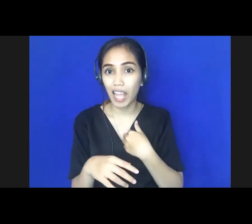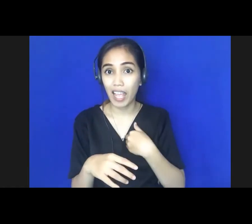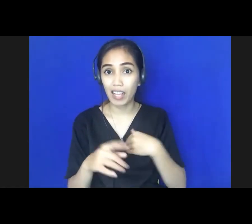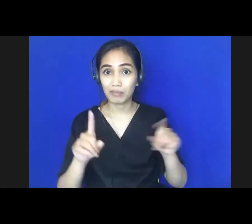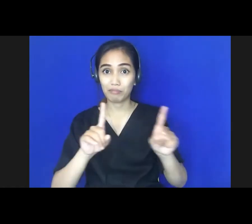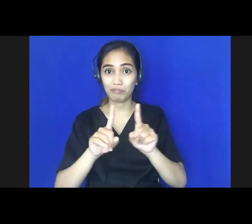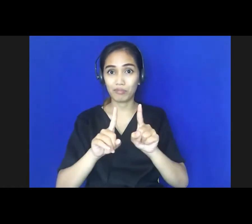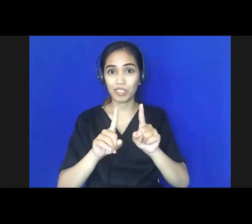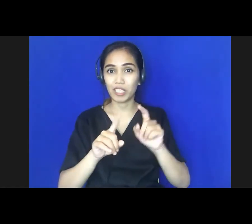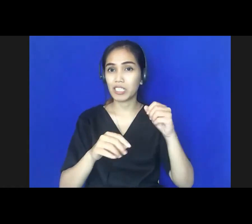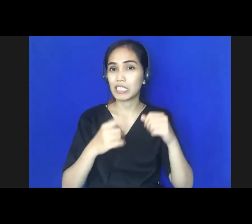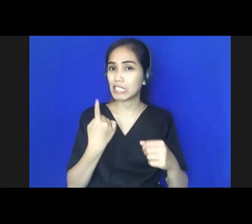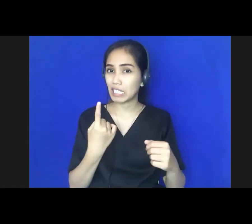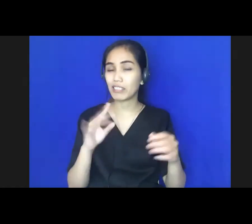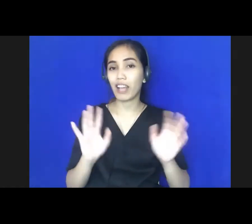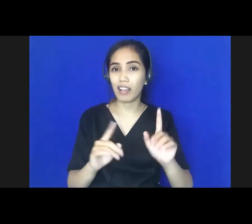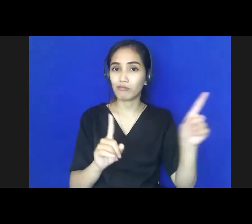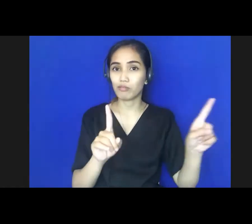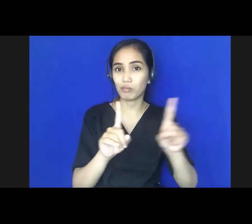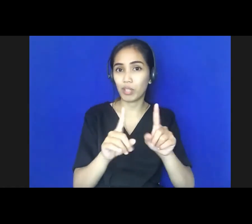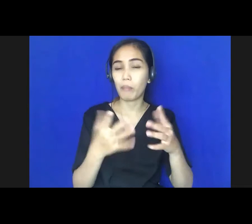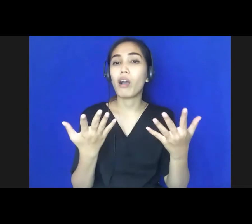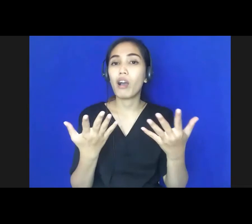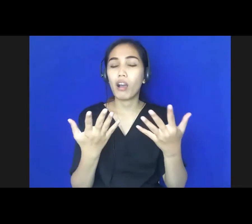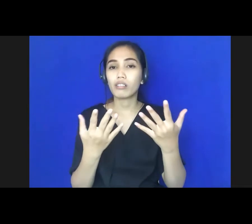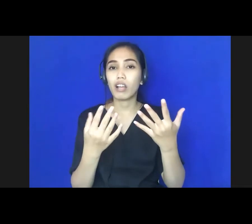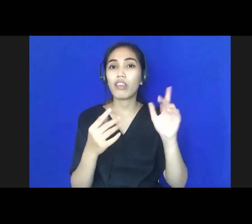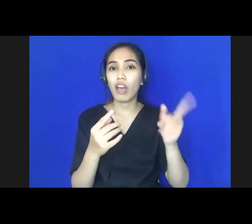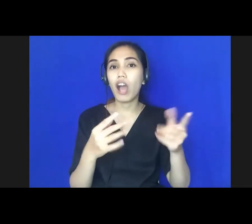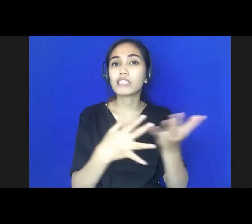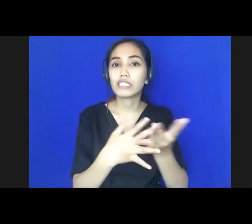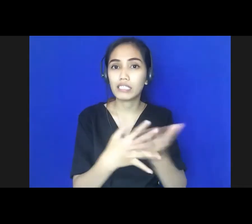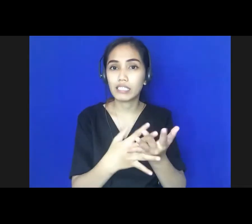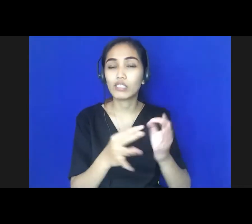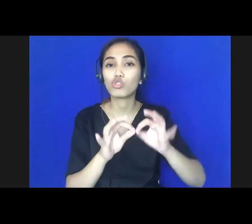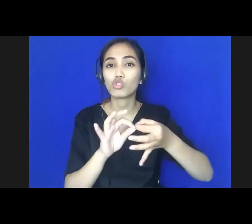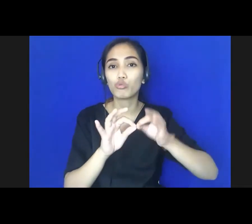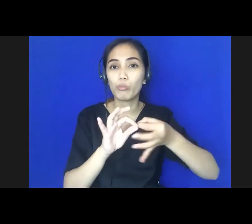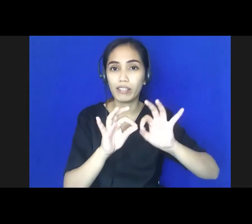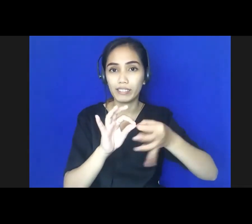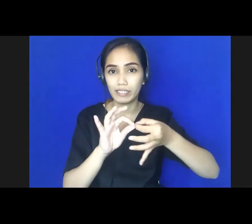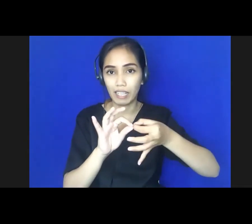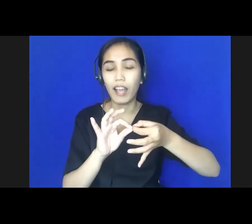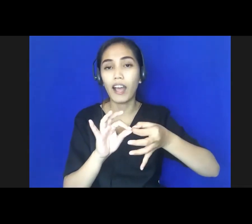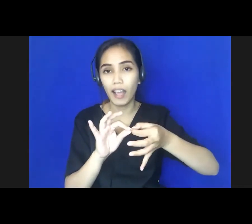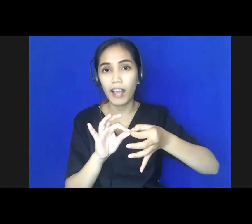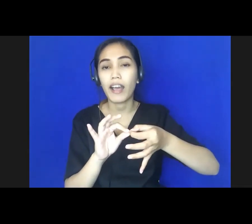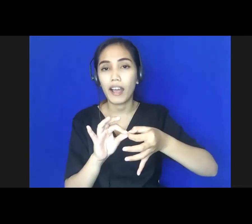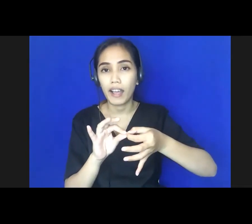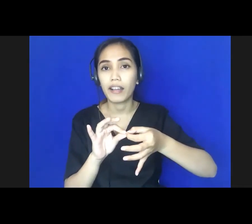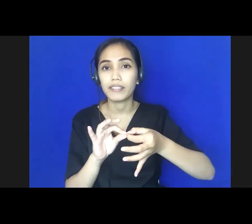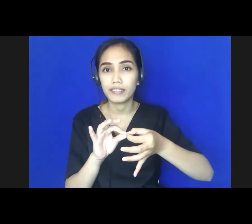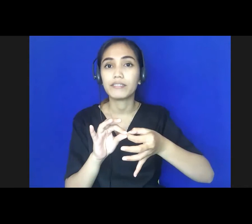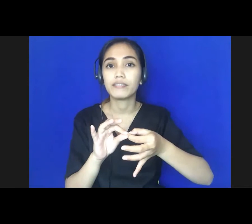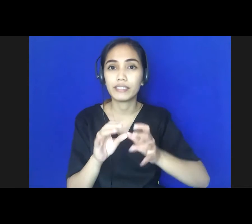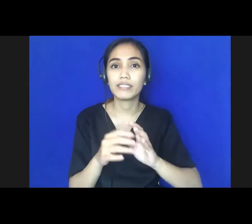bahasa isyarat, dan Bapak Ibu juga yang mungkin membutuhkan bantuan terjemahan, baik itu ke bahasa Inggris